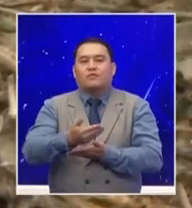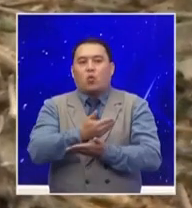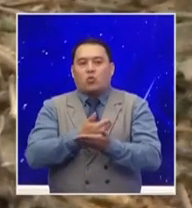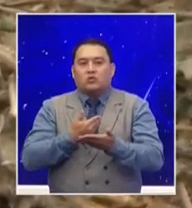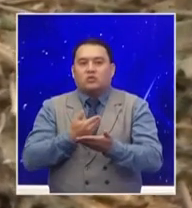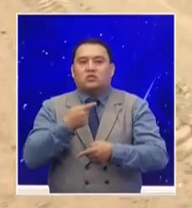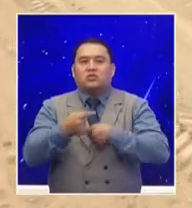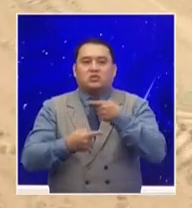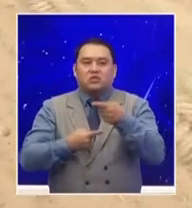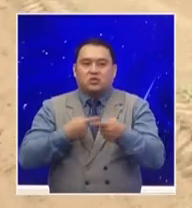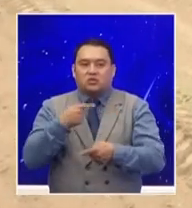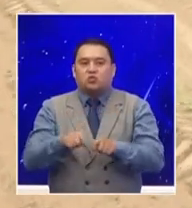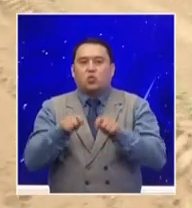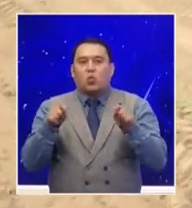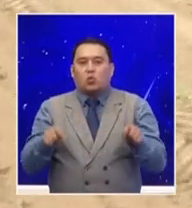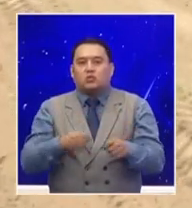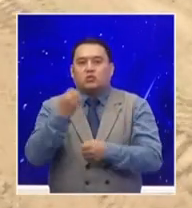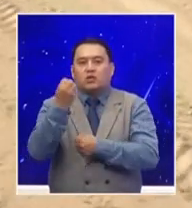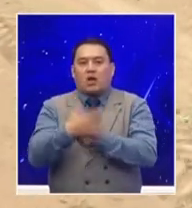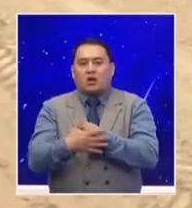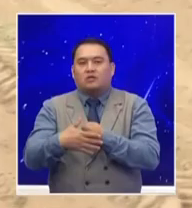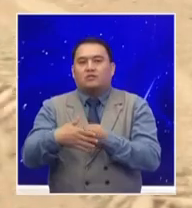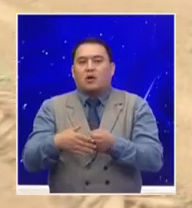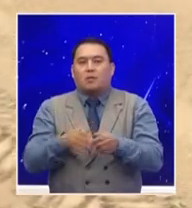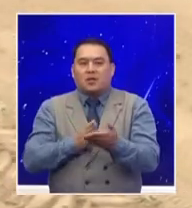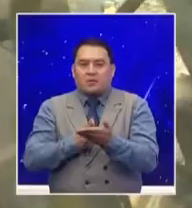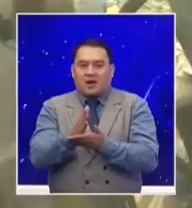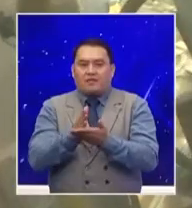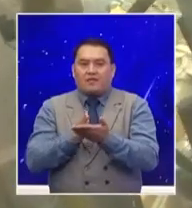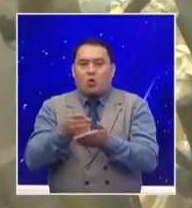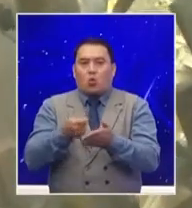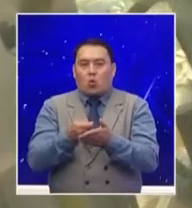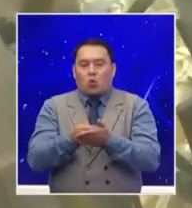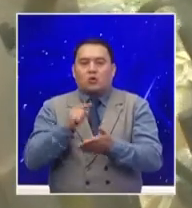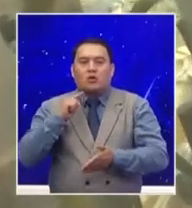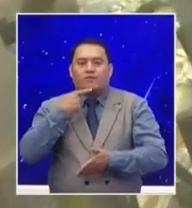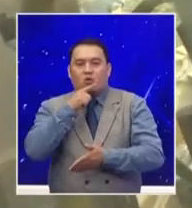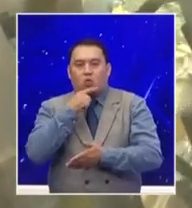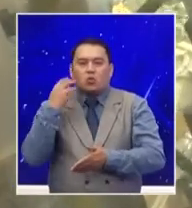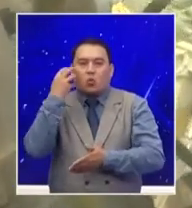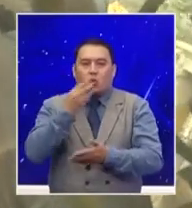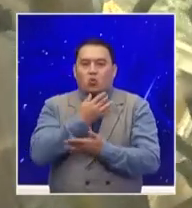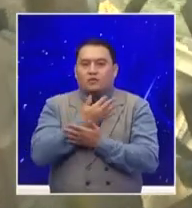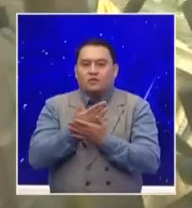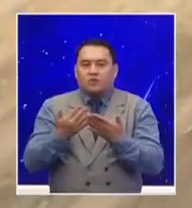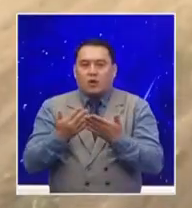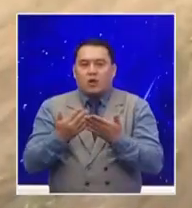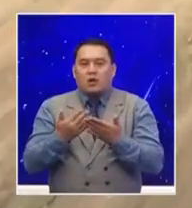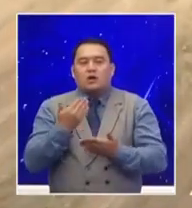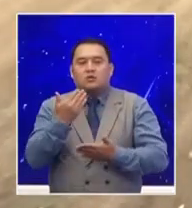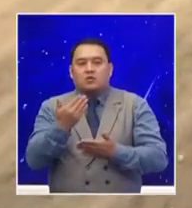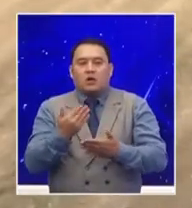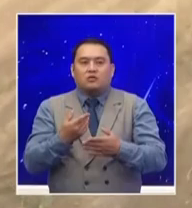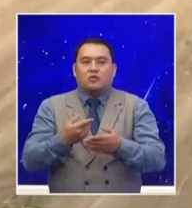Через СПК ЖТСУ также созданы сервисно-заготовительные центры по направлениям – корма, кукуруза, овощи, зерновые и рис. По словам